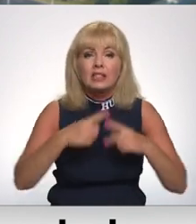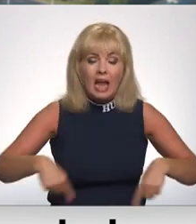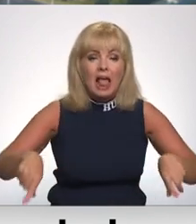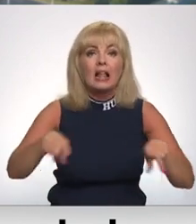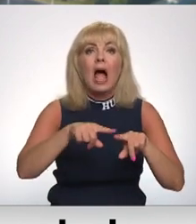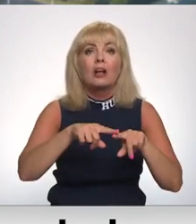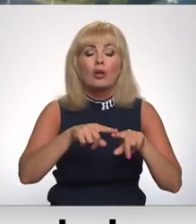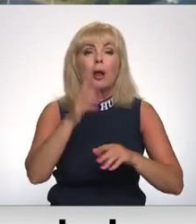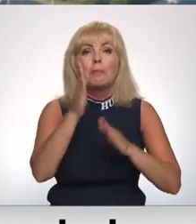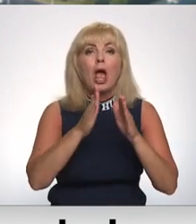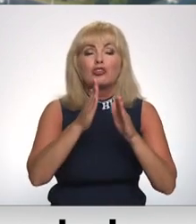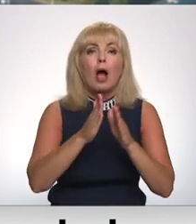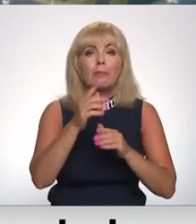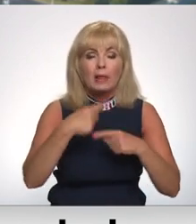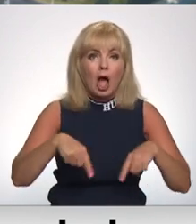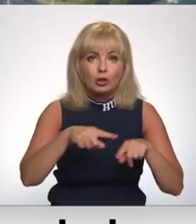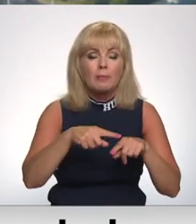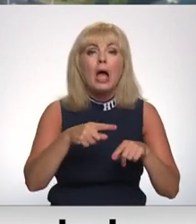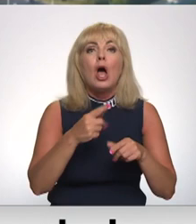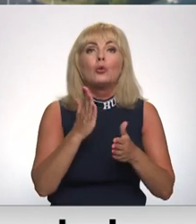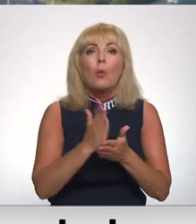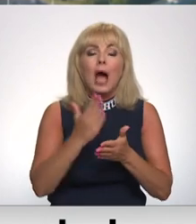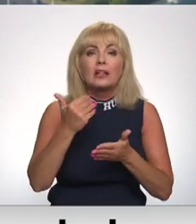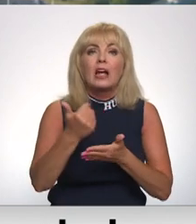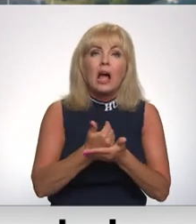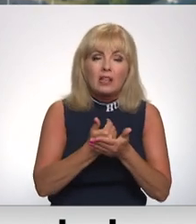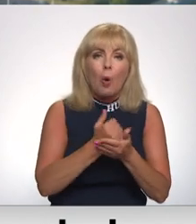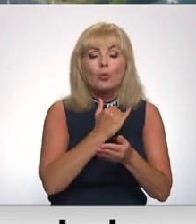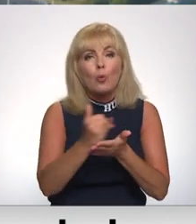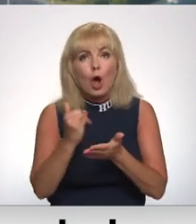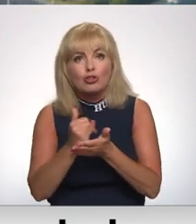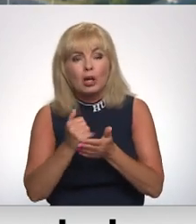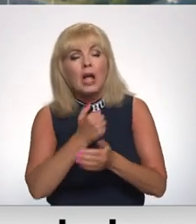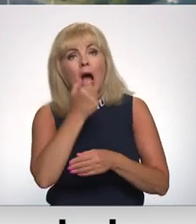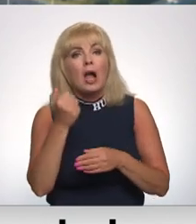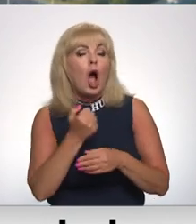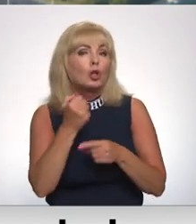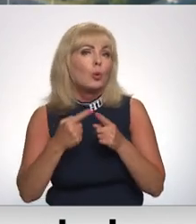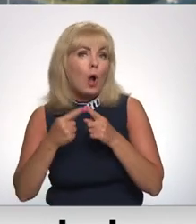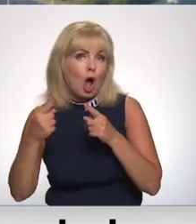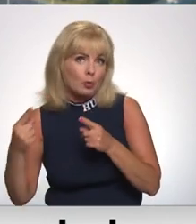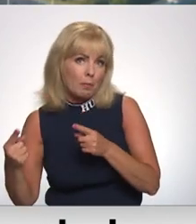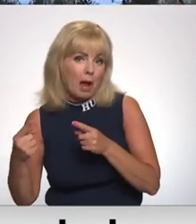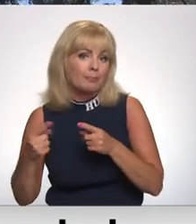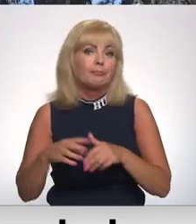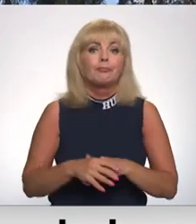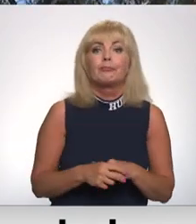platības. Tam seko meža atjaunošana daudzu gadu garumā. Par to plašāk Ilja Kozins.